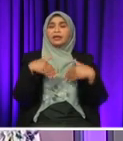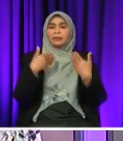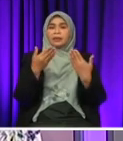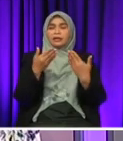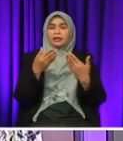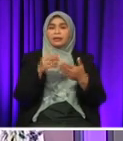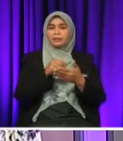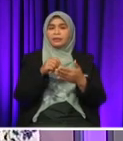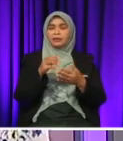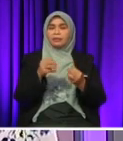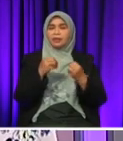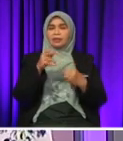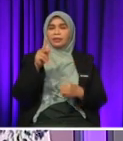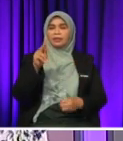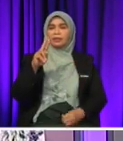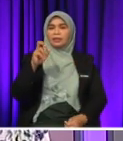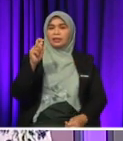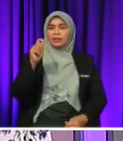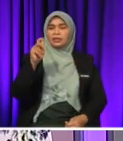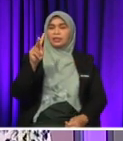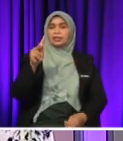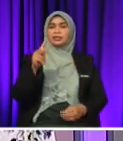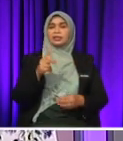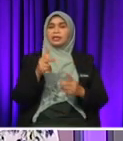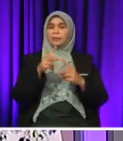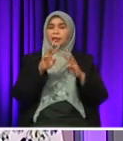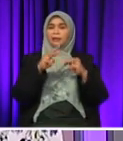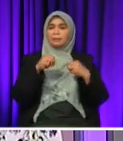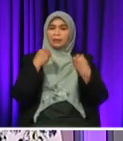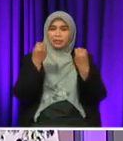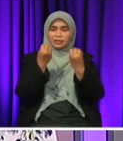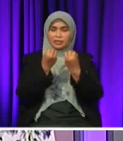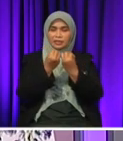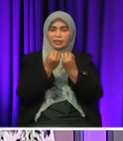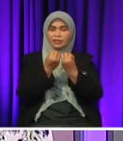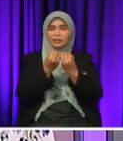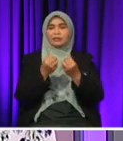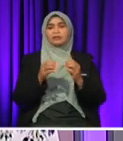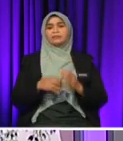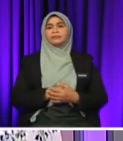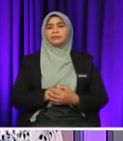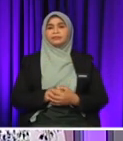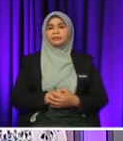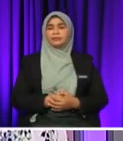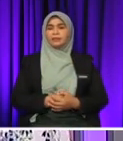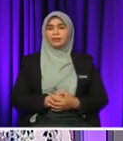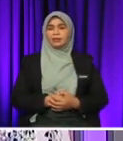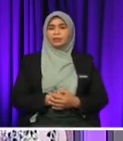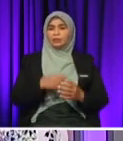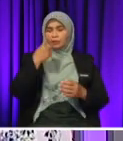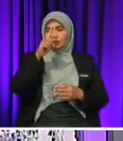mengkritik secara halus kepada masyarakat maka dihasilkan sebuah sajak yang bertemakan alam sekitar